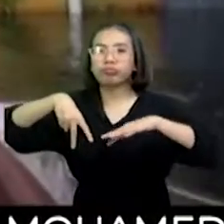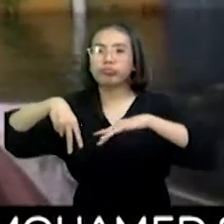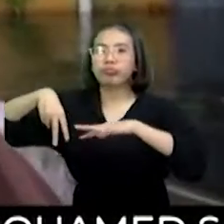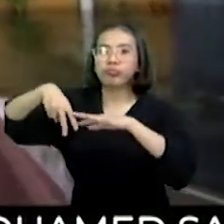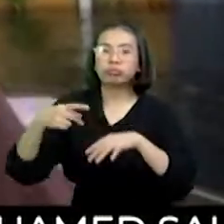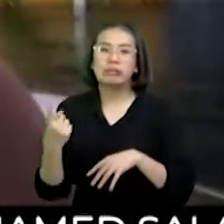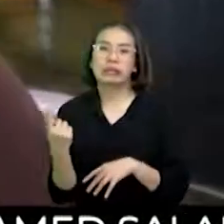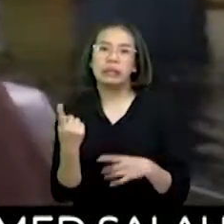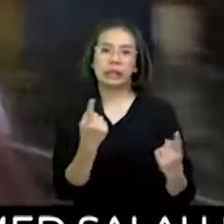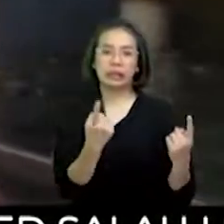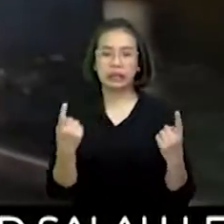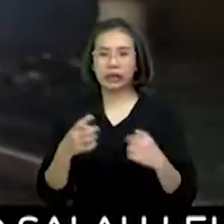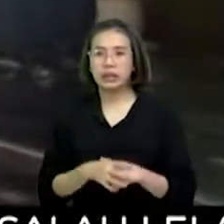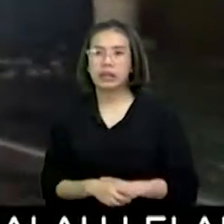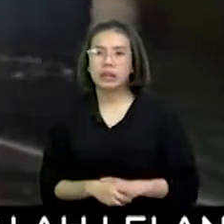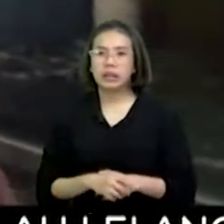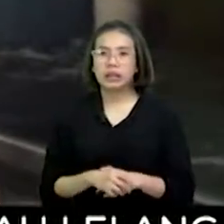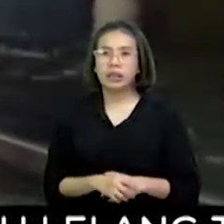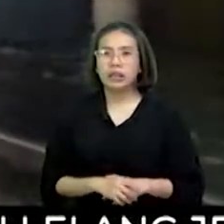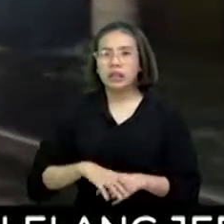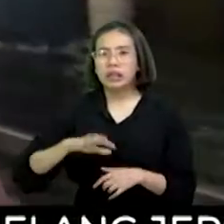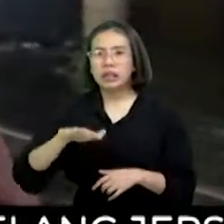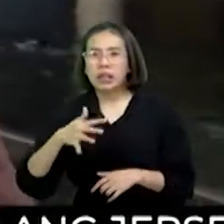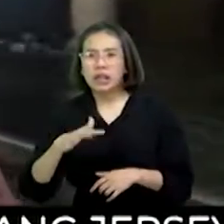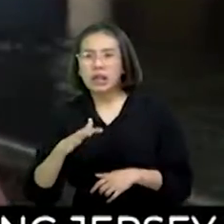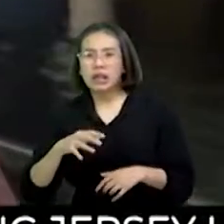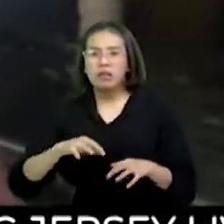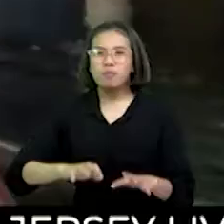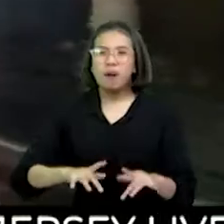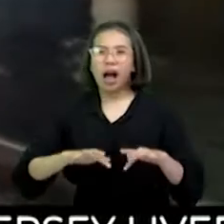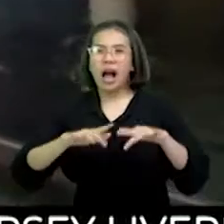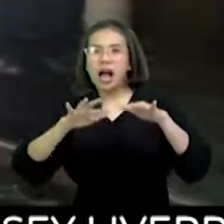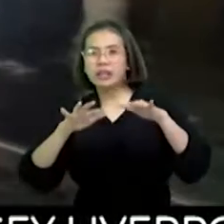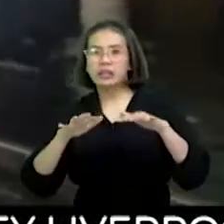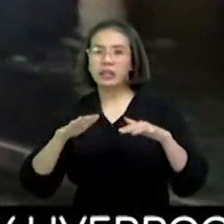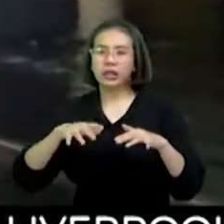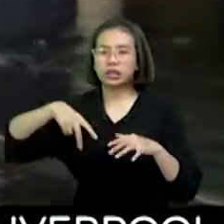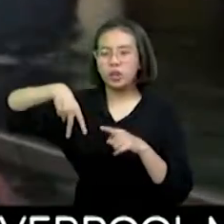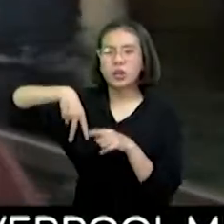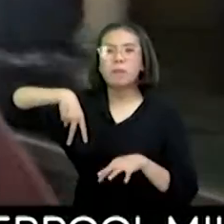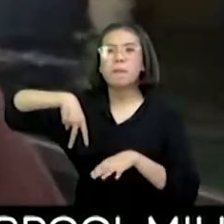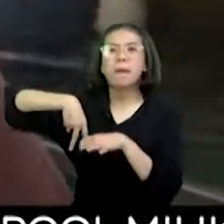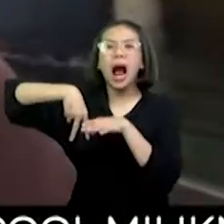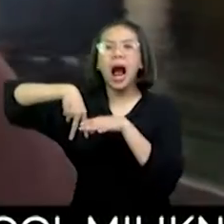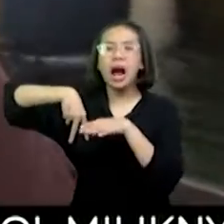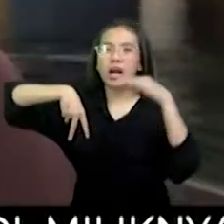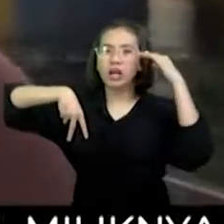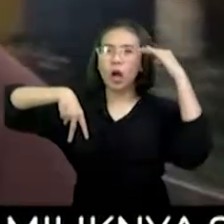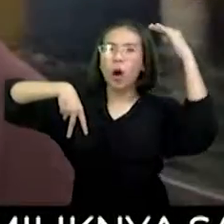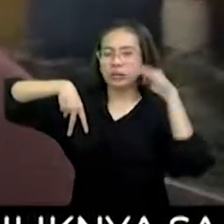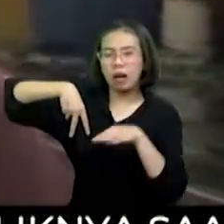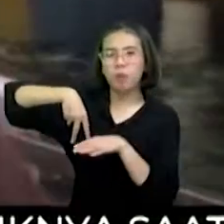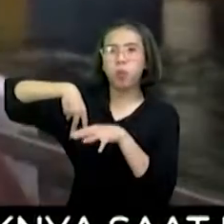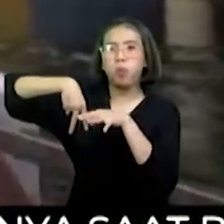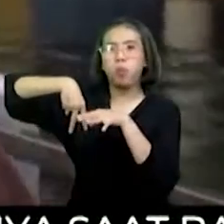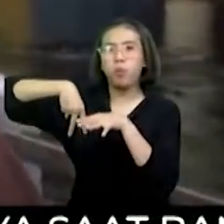berkurang. Sedikit. Sedikit ya? Ya, sekitar 3 jarian lah. Tapi masih belum bisa kembali ke rumah? Ya, nggak bisa. Masih sepaha di rumah. Masih sepaha. Harapannya ke